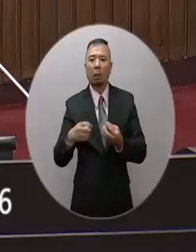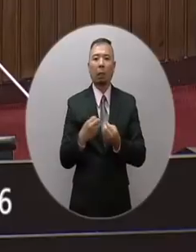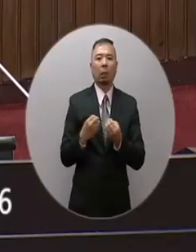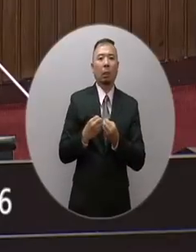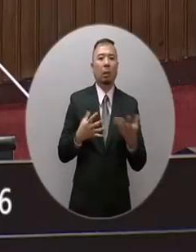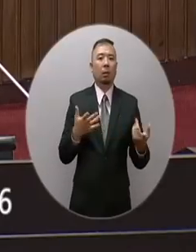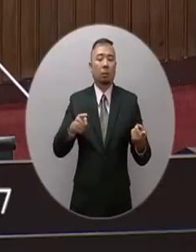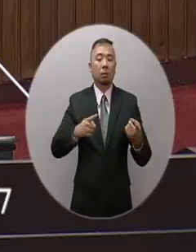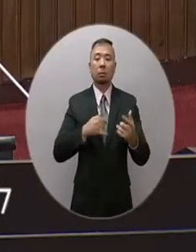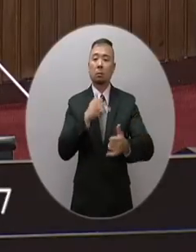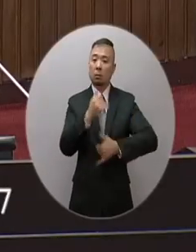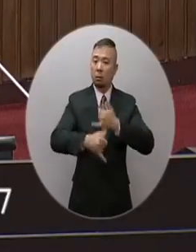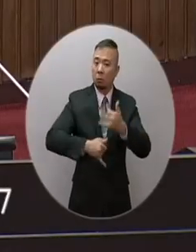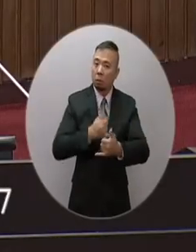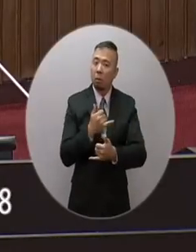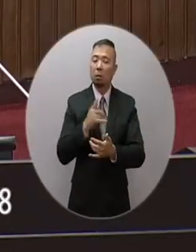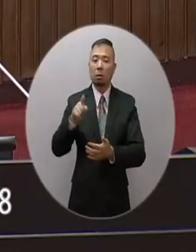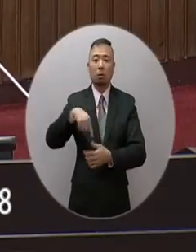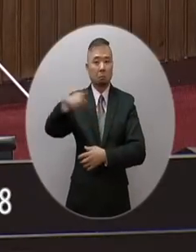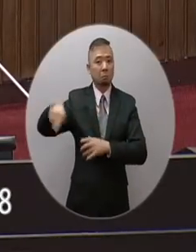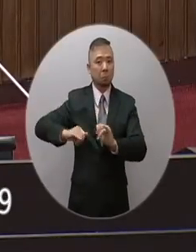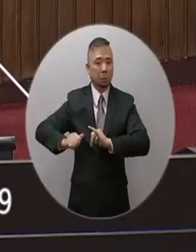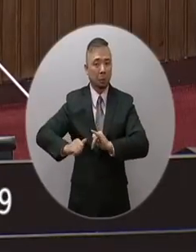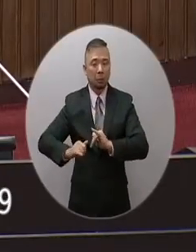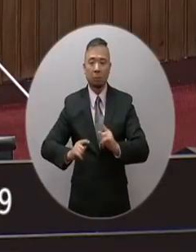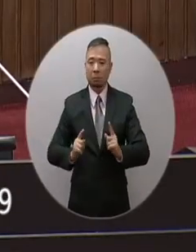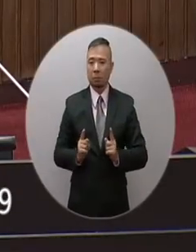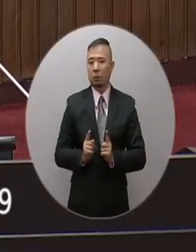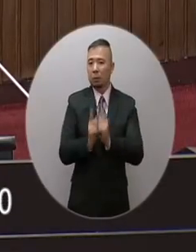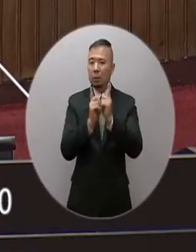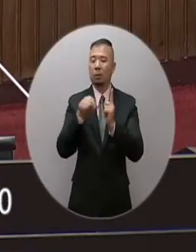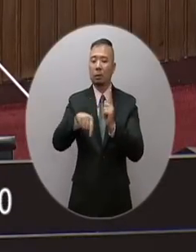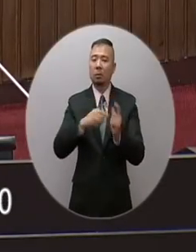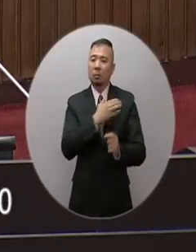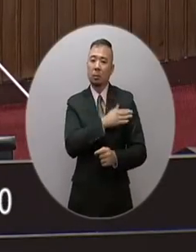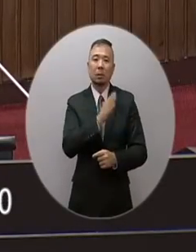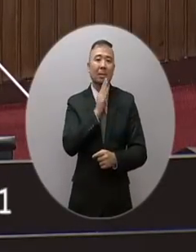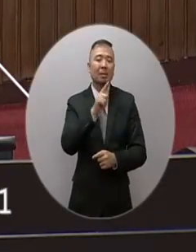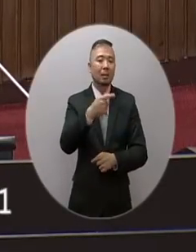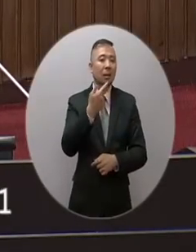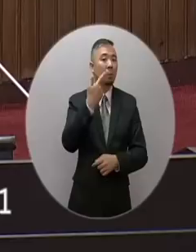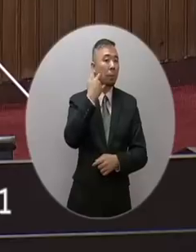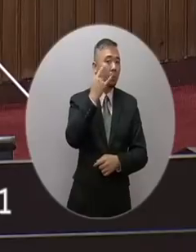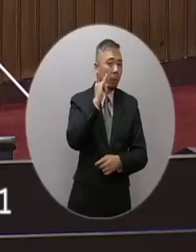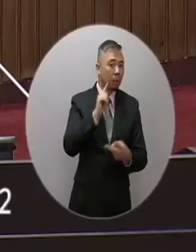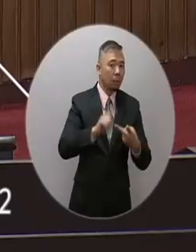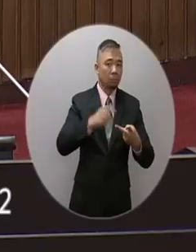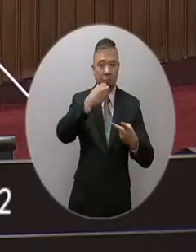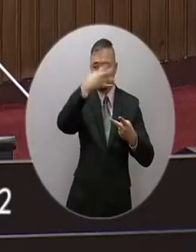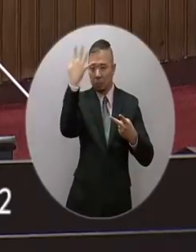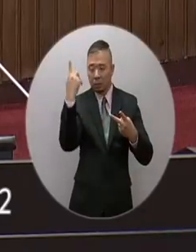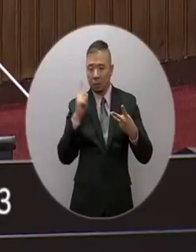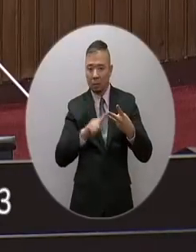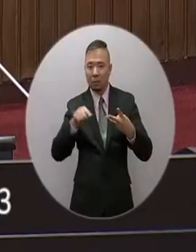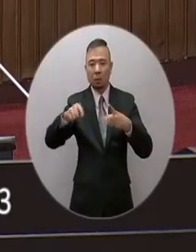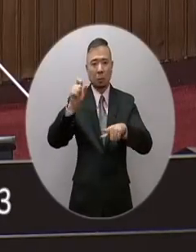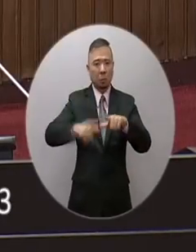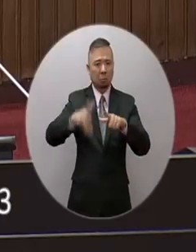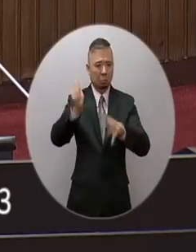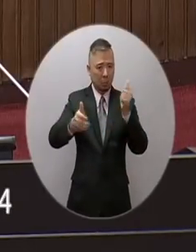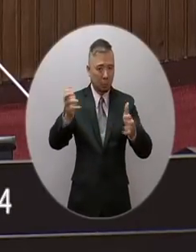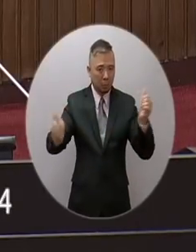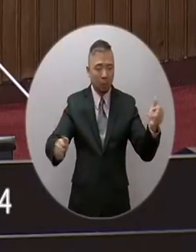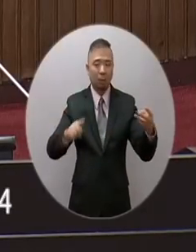人的生涯规划，各阶层，不论父母、年轻人、企业家、中产阶级等